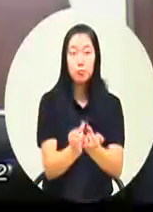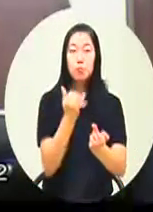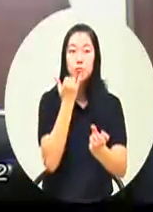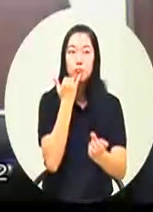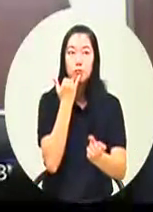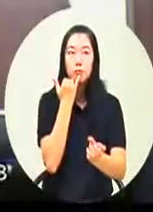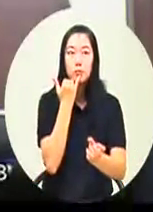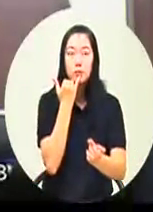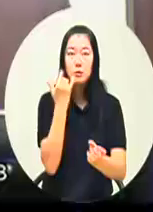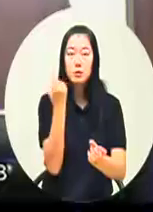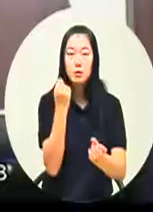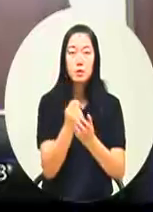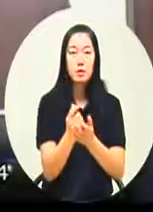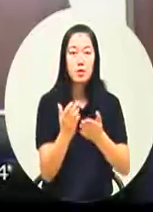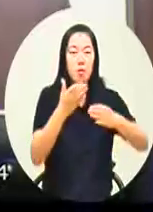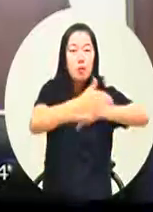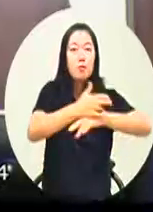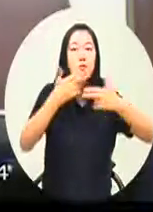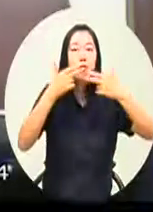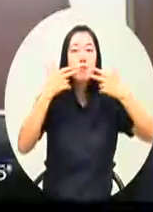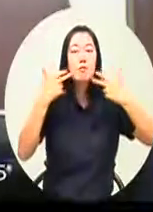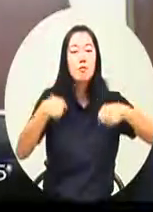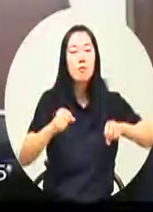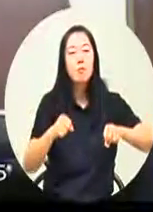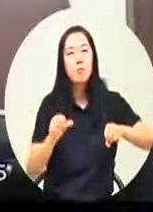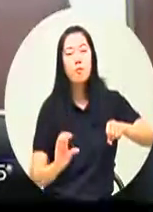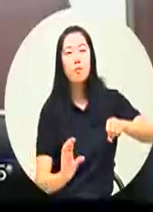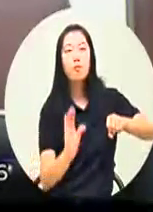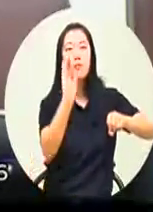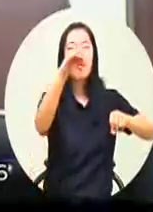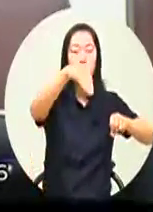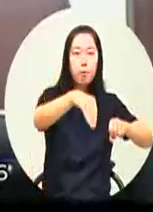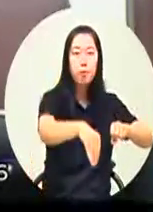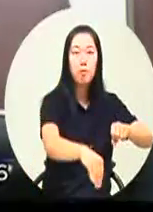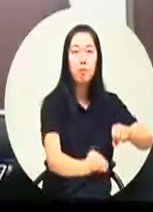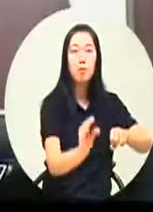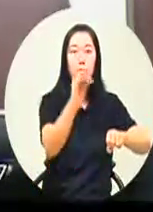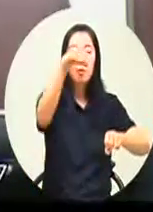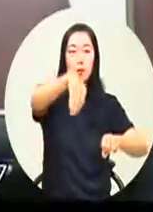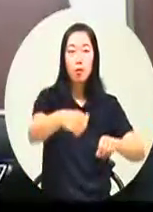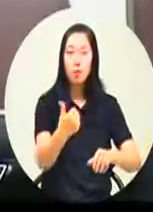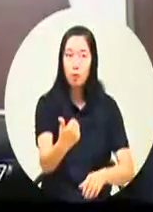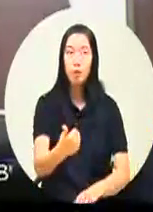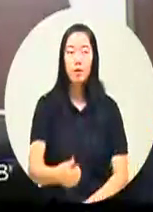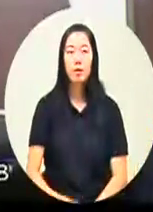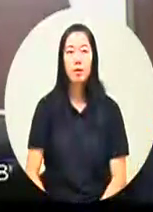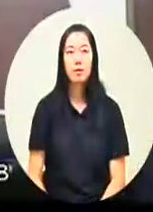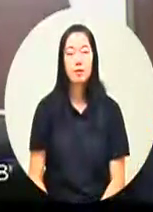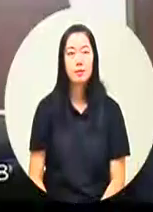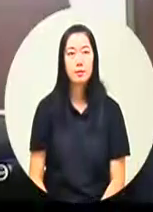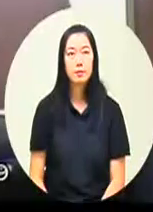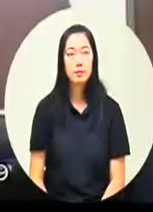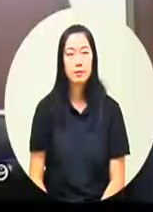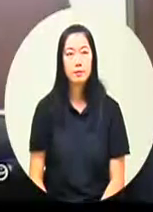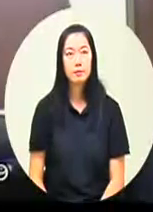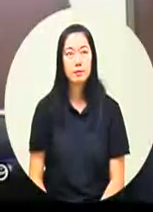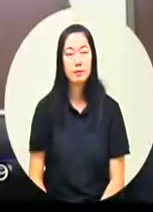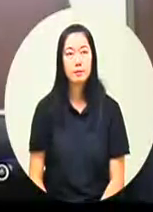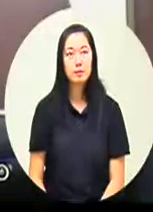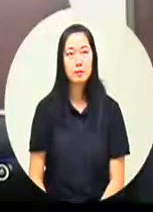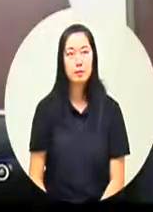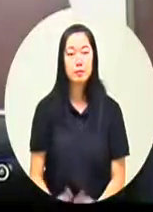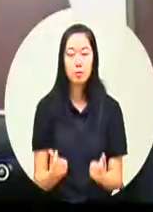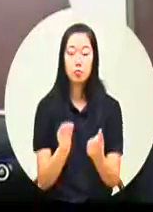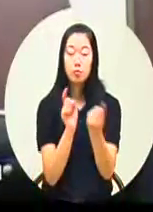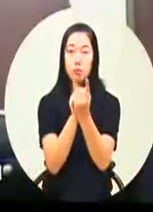野，或者是也弹一类避震器是可以升降的。cushion 可以上下调整的，下大